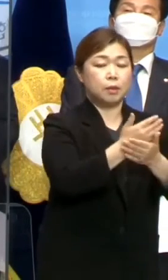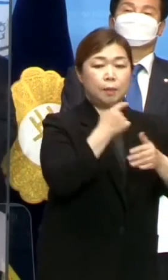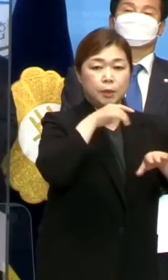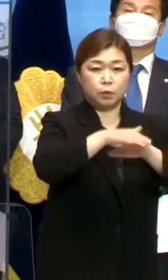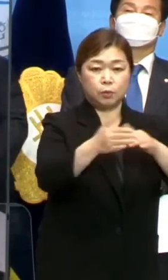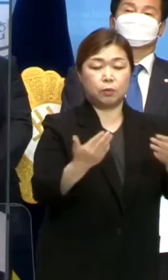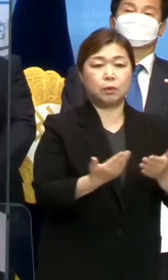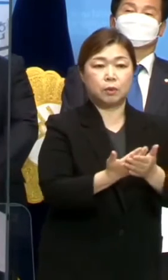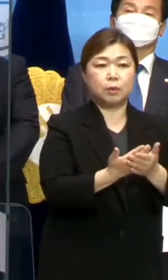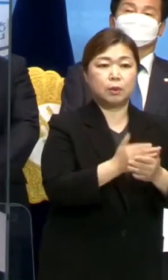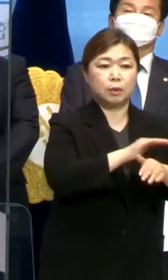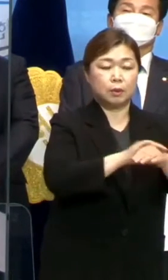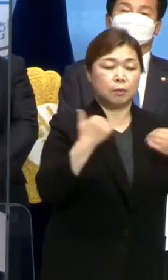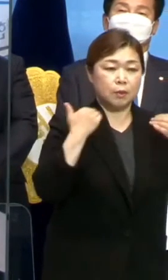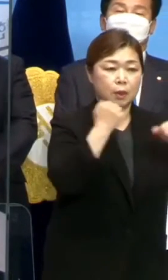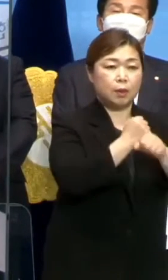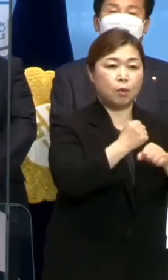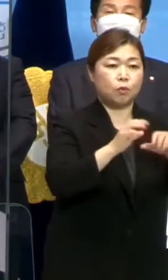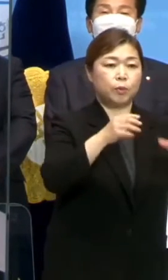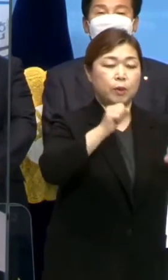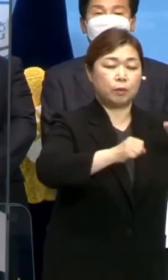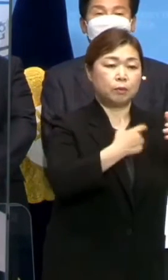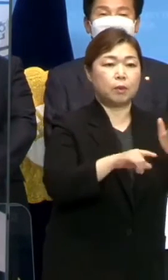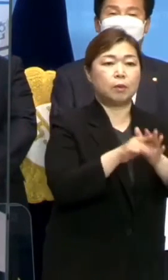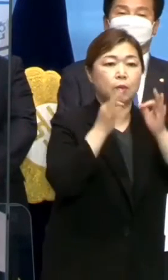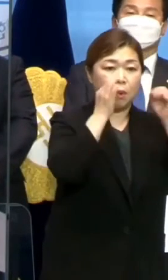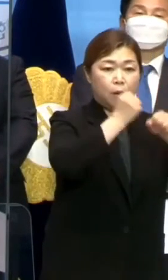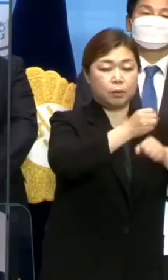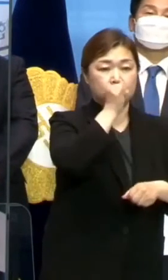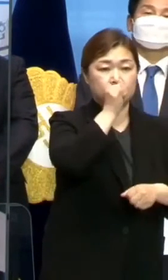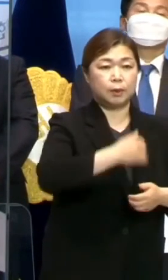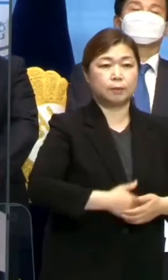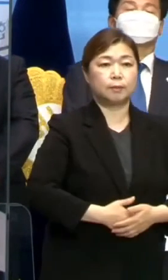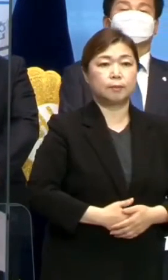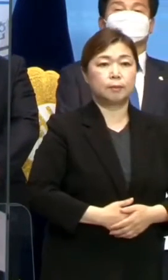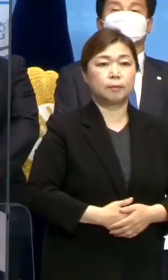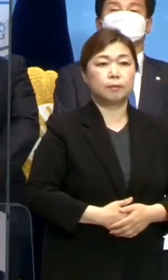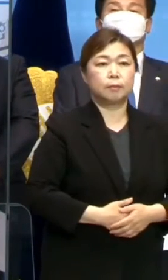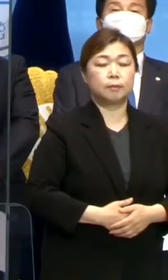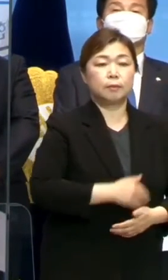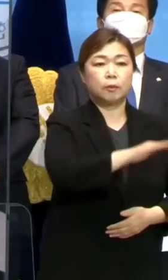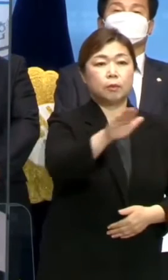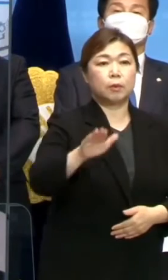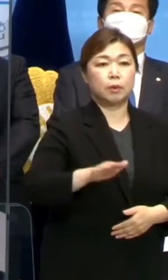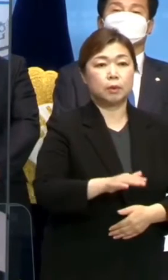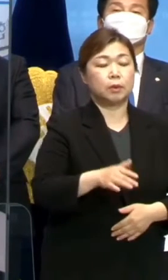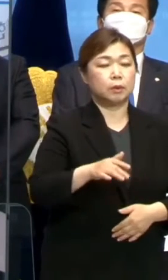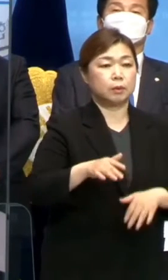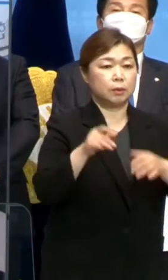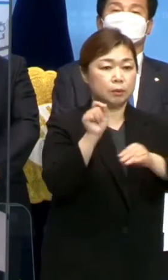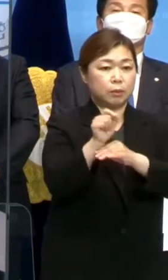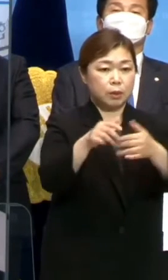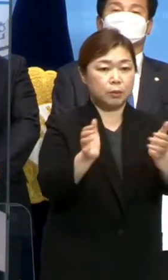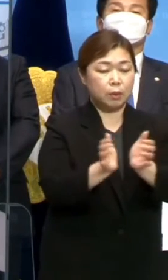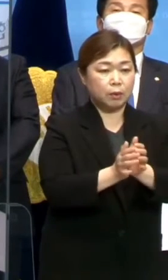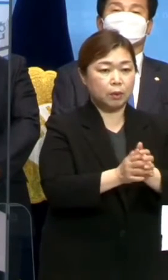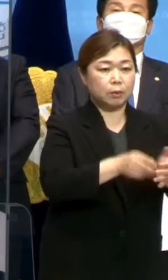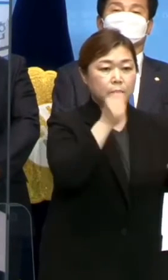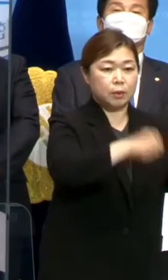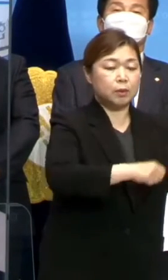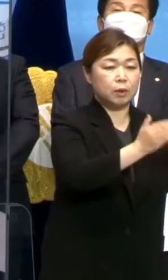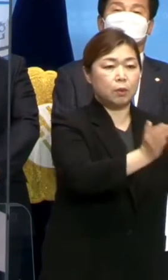를 성숙시키는 고궁 민 행동을 위해 노력하고 있습니다 우리나라는 집행 기관과 의결